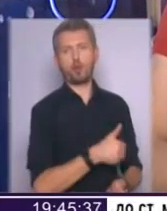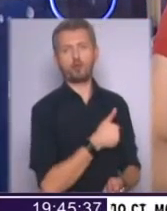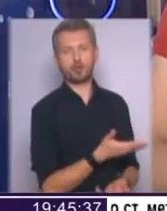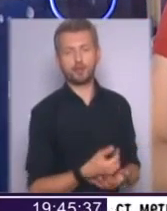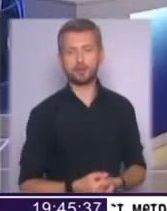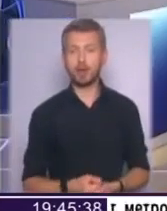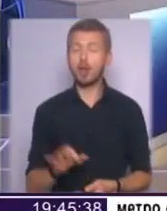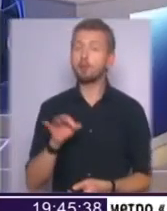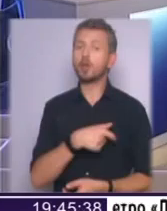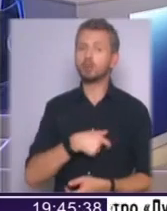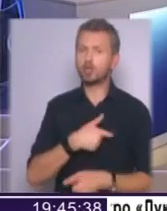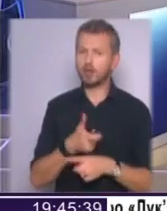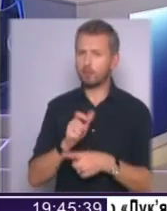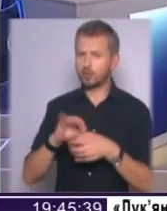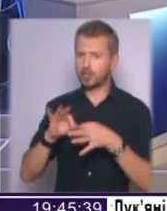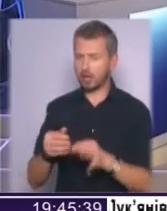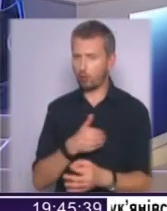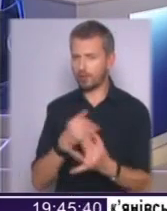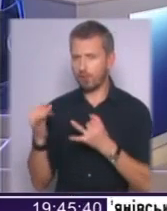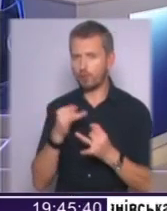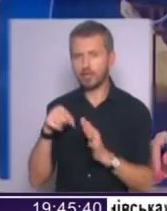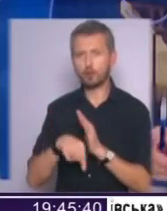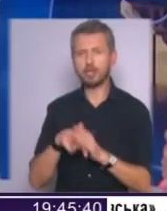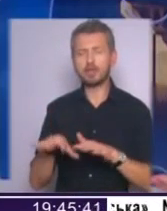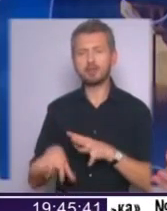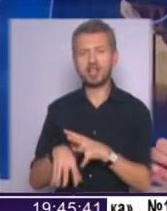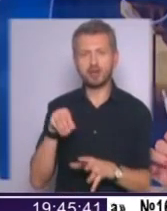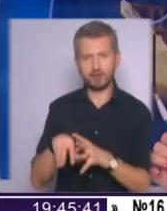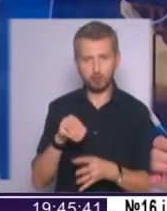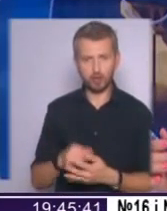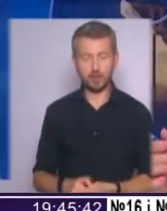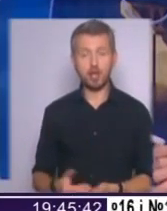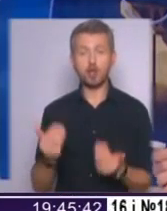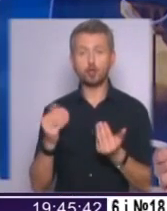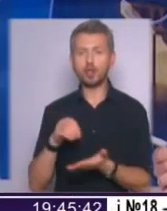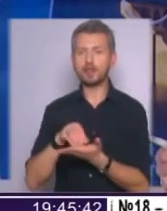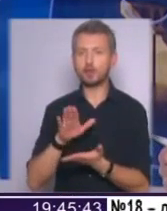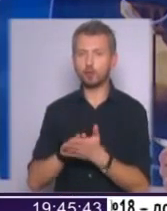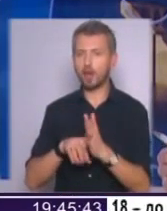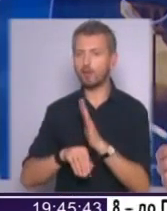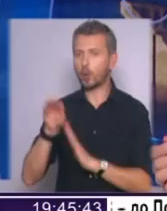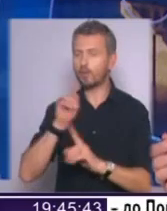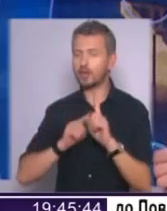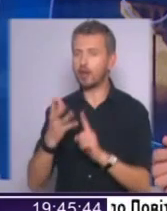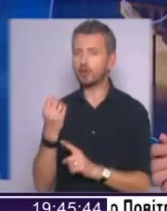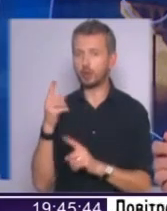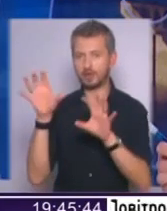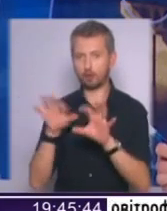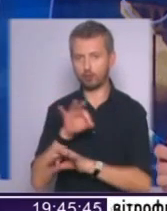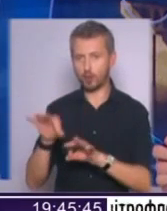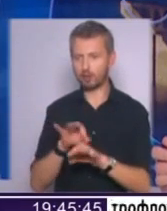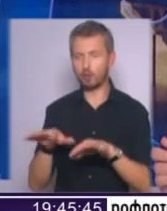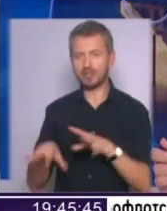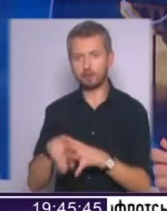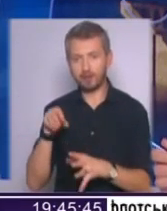про депутатів більш детально хочу поговорити в контексті місцевих виборів. Сьогодні зареєстрували у Верховній Раді ще один законопроект про місцеві вибори.